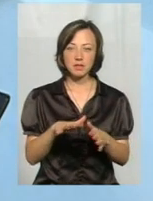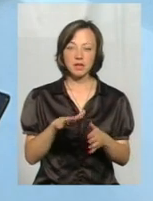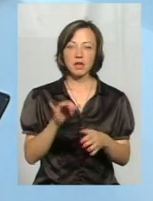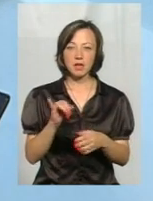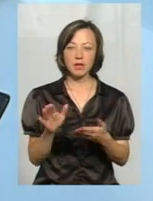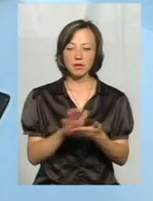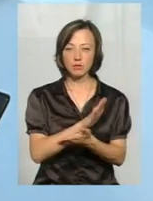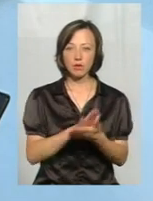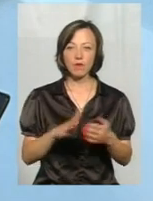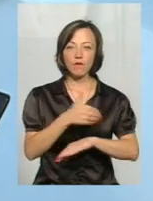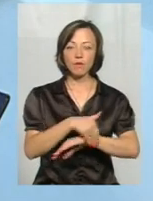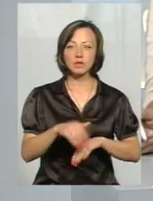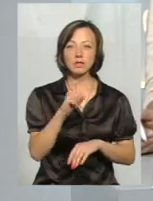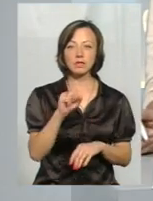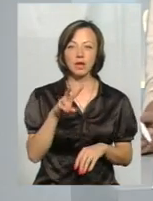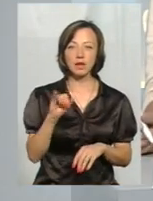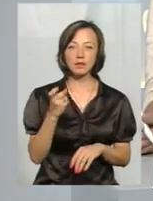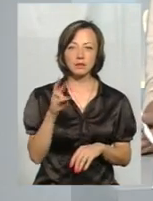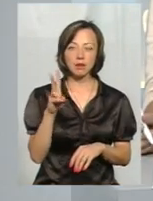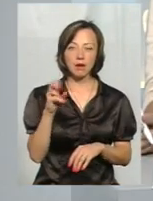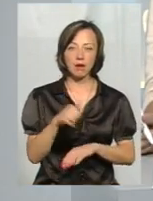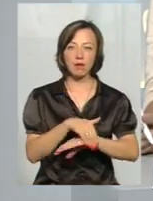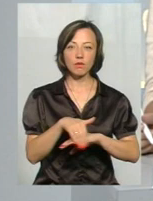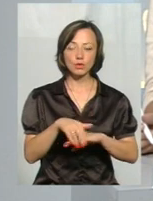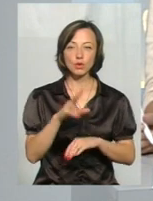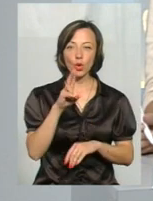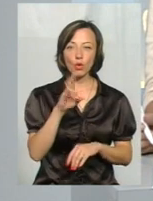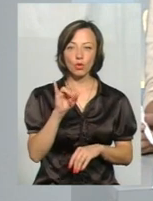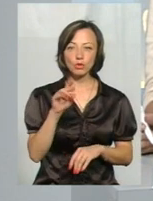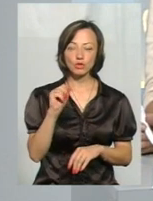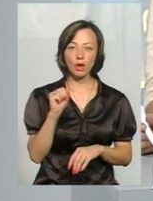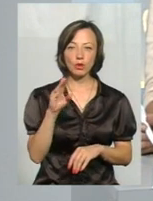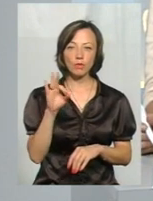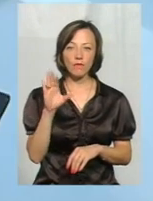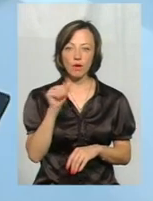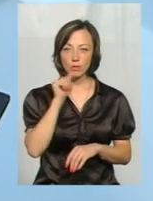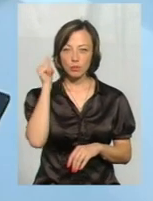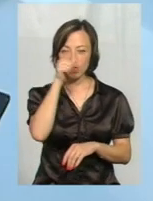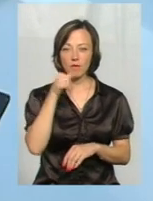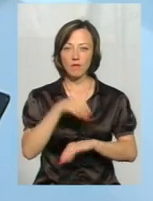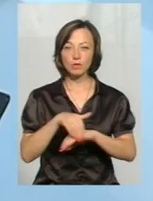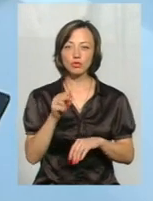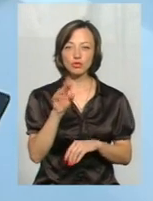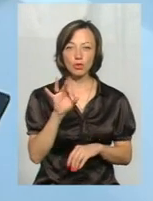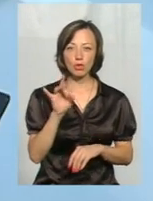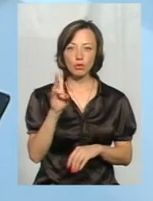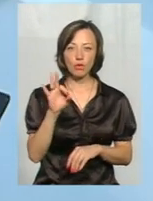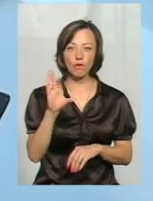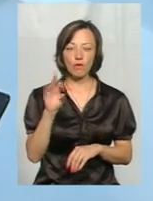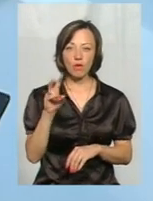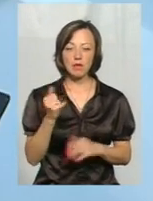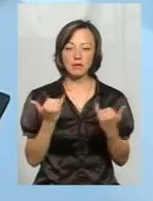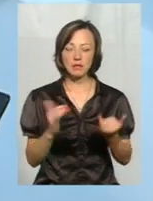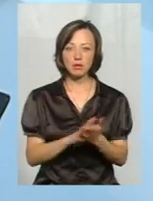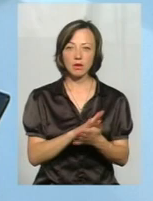прочистили вулицю Залізника, прочистили вулицю Курчатова в минулому році, прочистили вулицю Чорновола. От, зараз